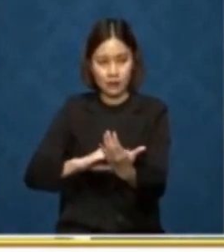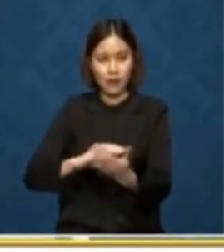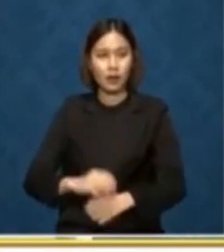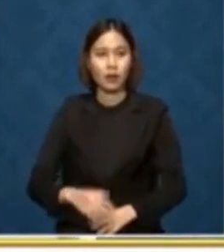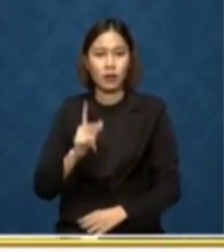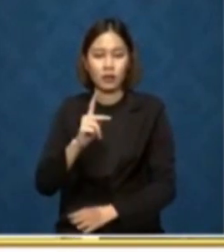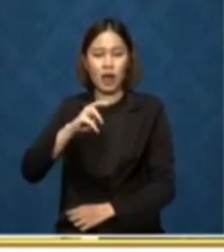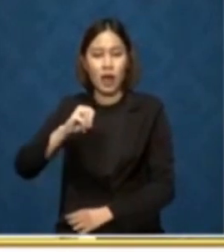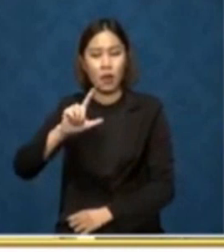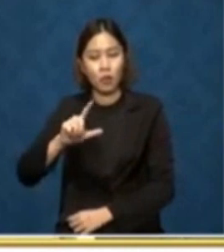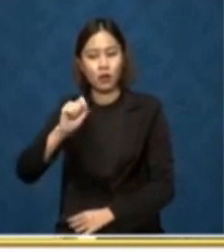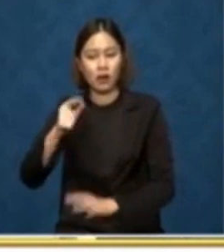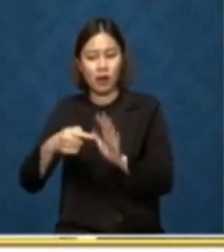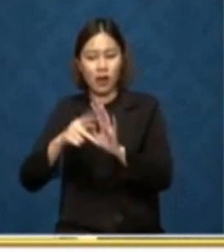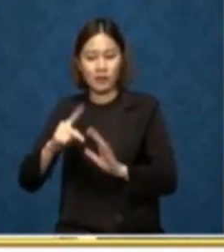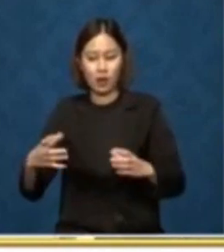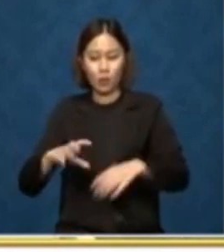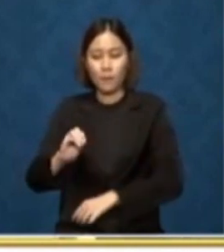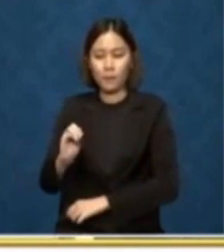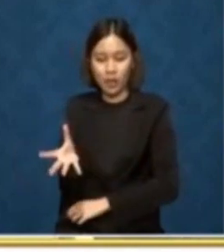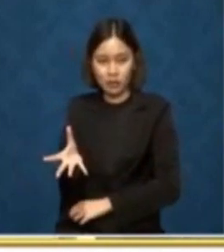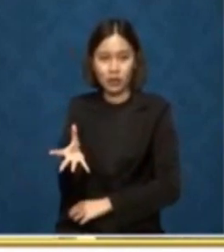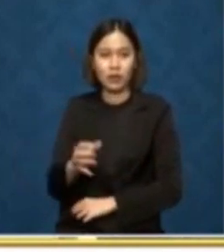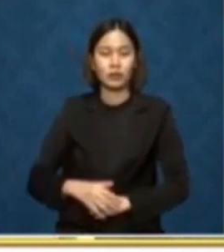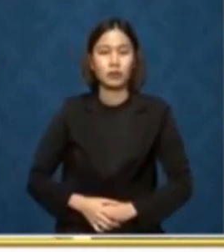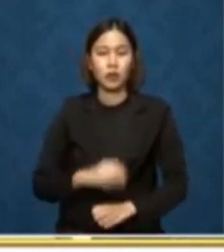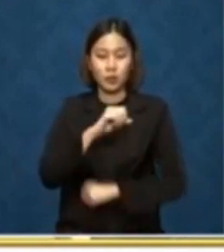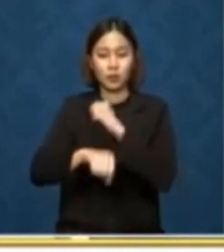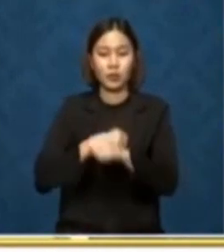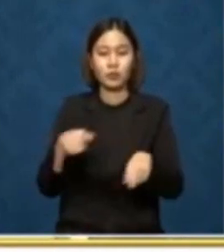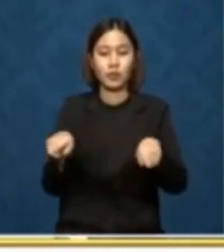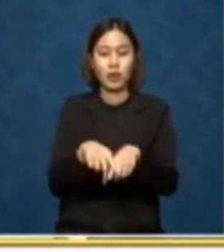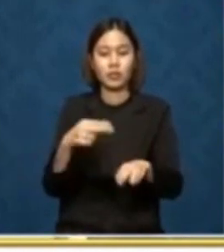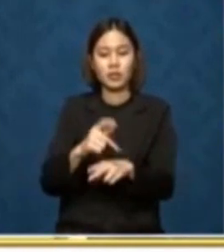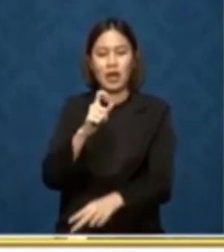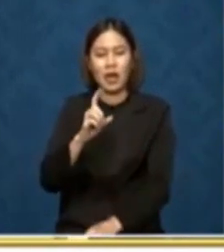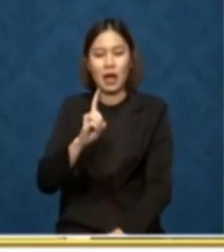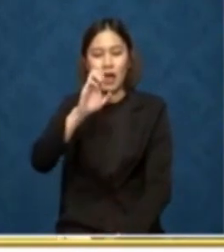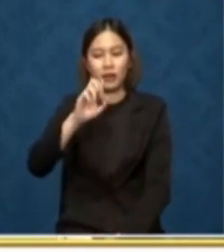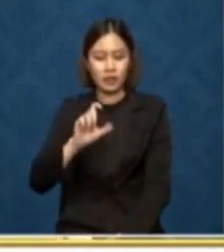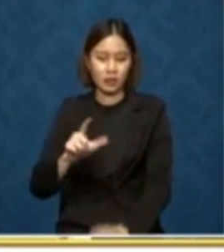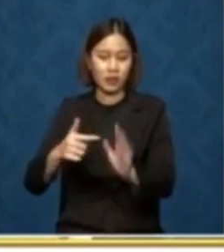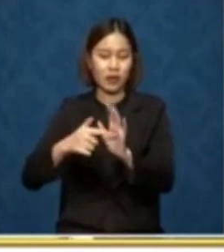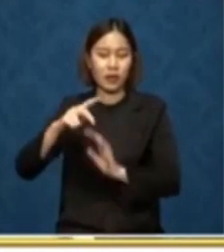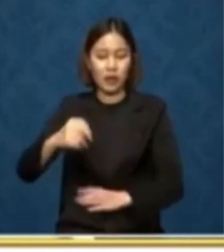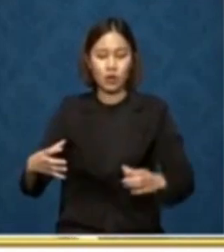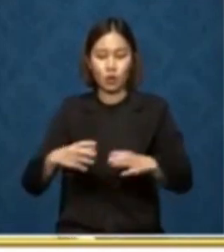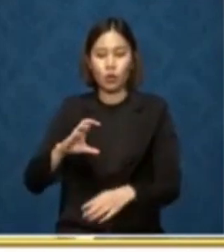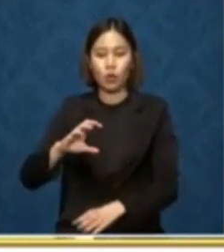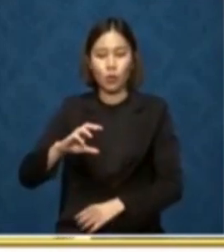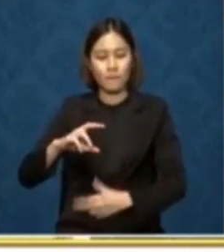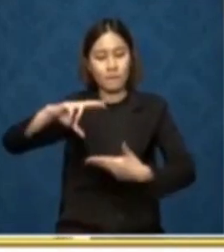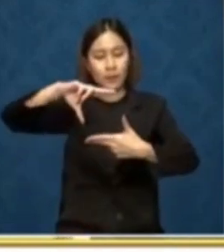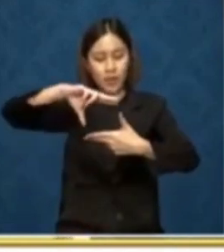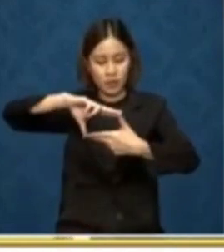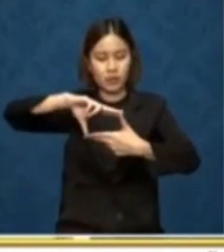จากคุณกระทศัรีวามอ้อประชาชาติใปีเดียวกันคุณอดิลฐอรีอิสหาจากพักพลงปัช